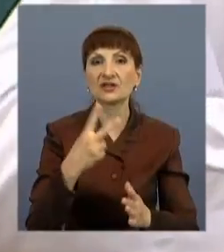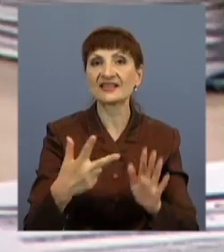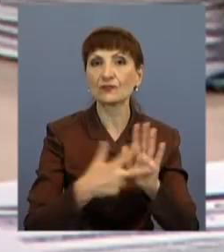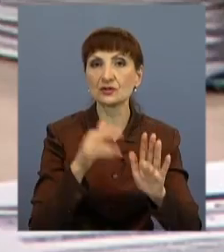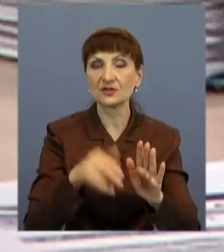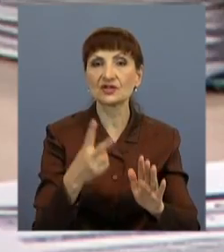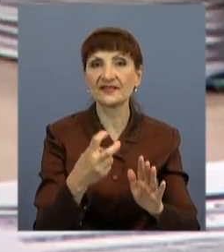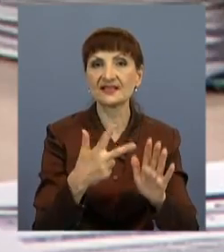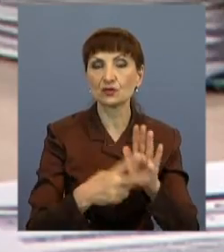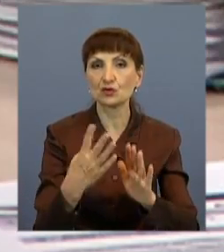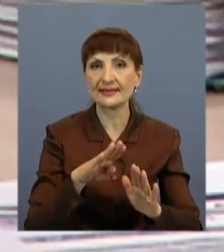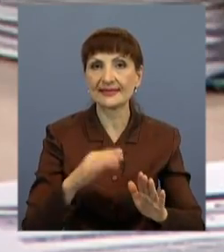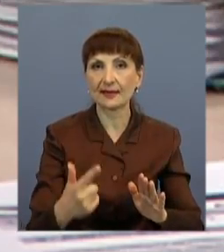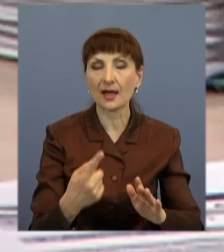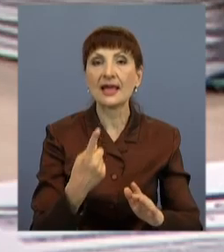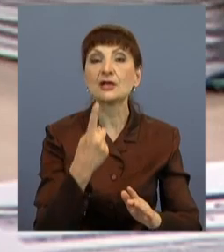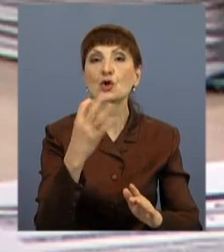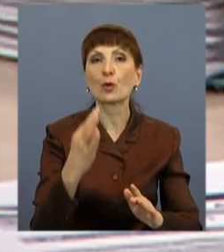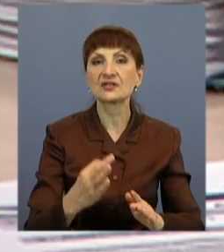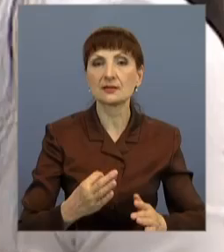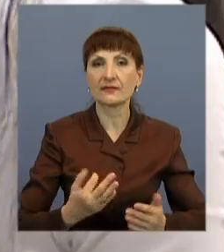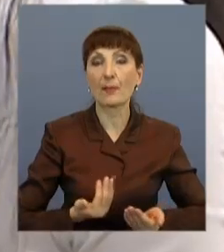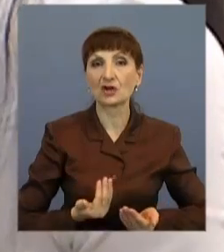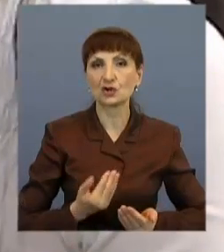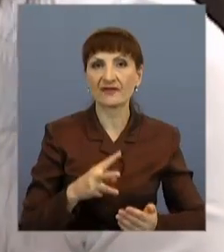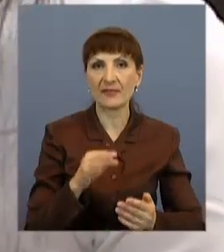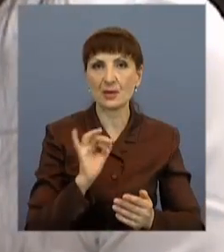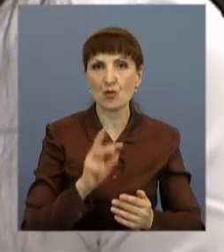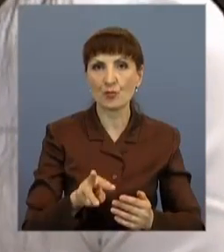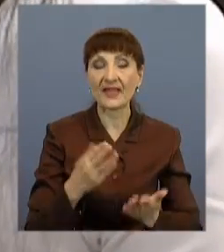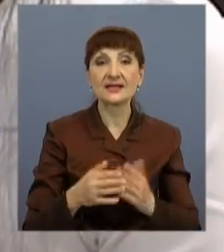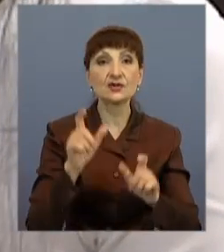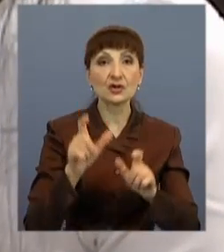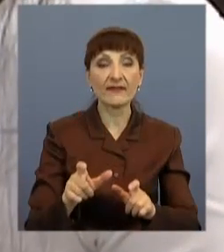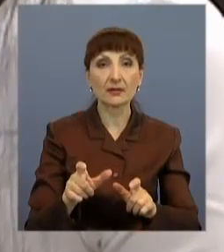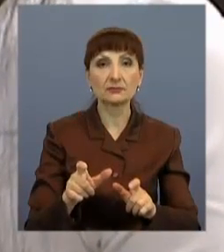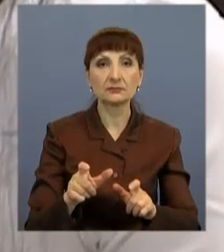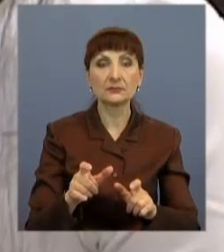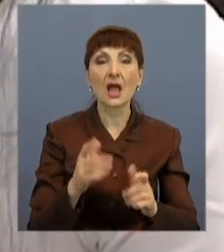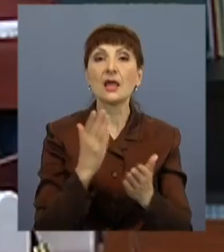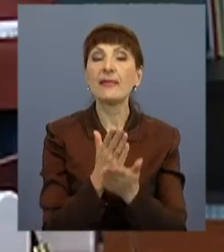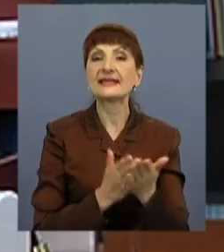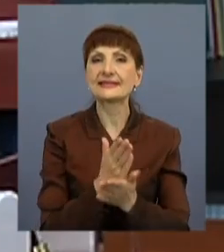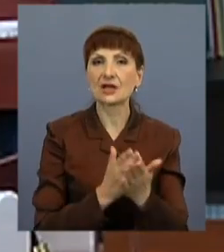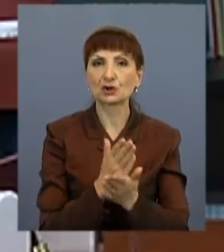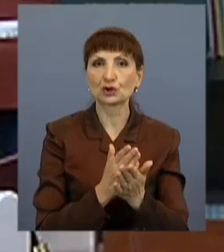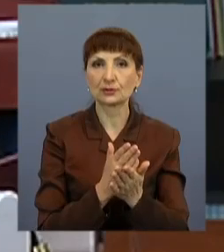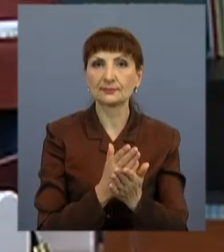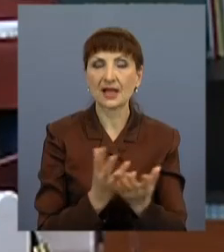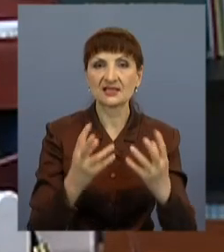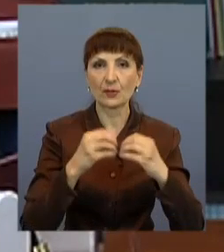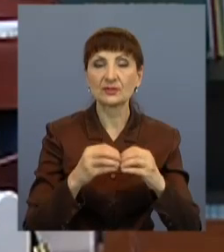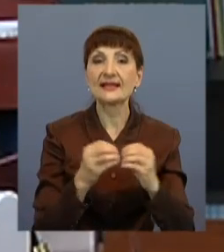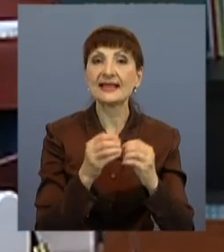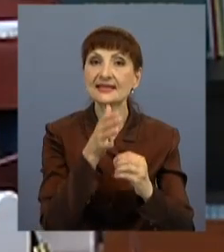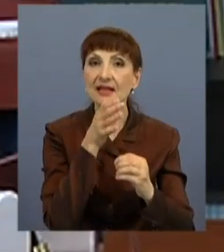28 284 тенге или 100% прожиточного минимума. Если гражданин имеет стаж, совокупный стаж